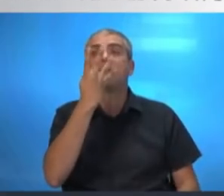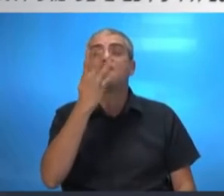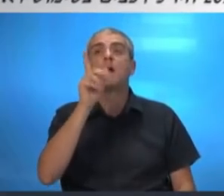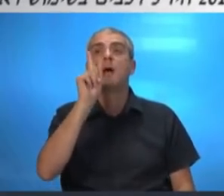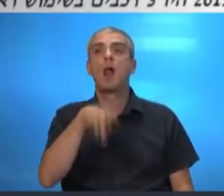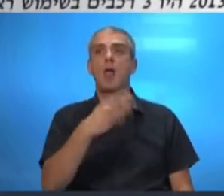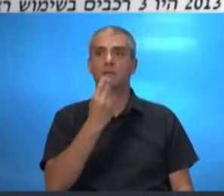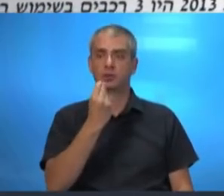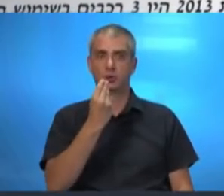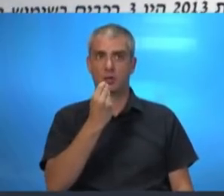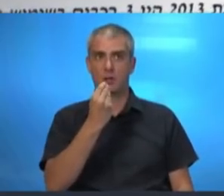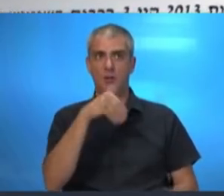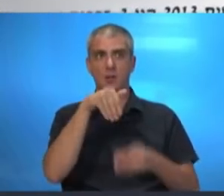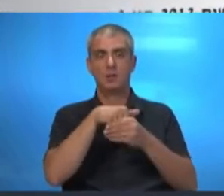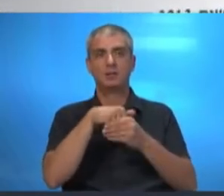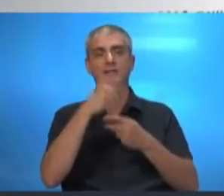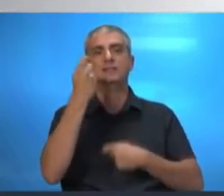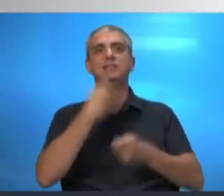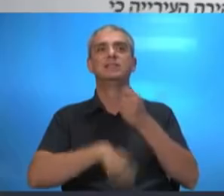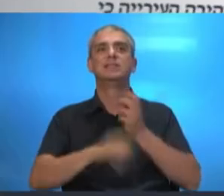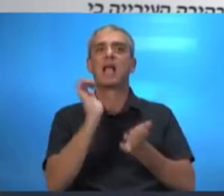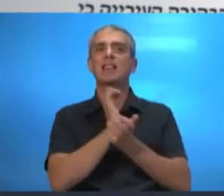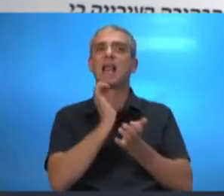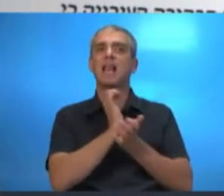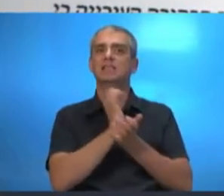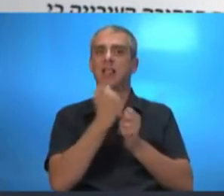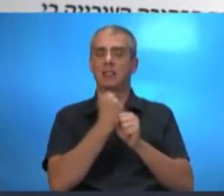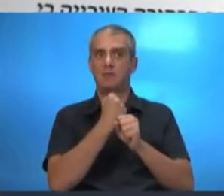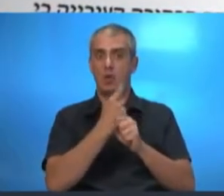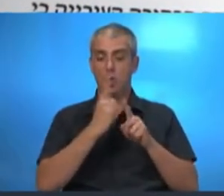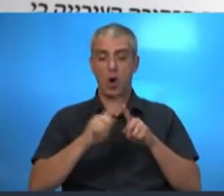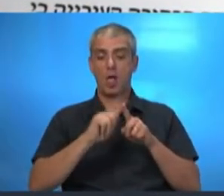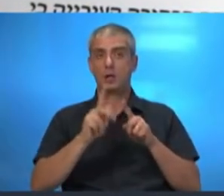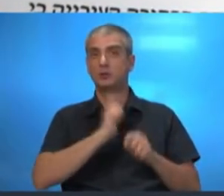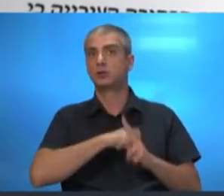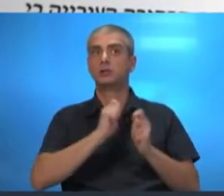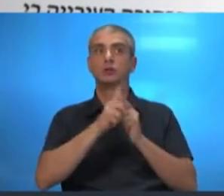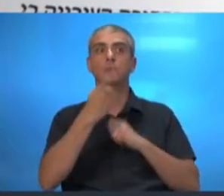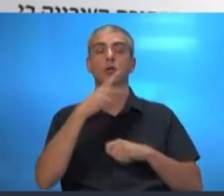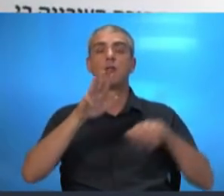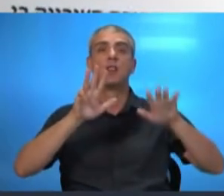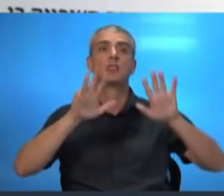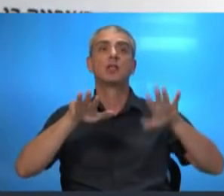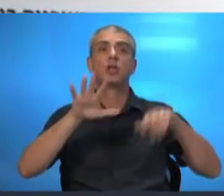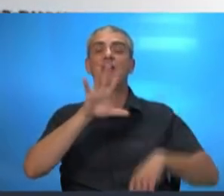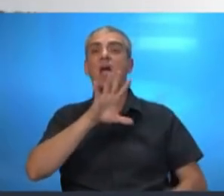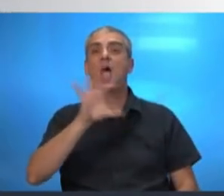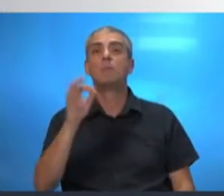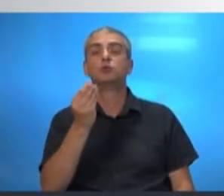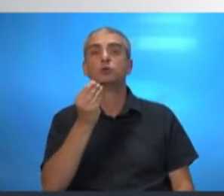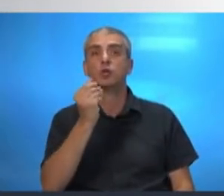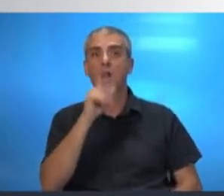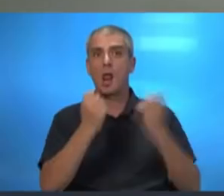שקלים במסגרת עסקת ליסינג תפעולי. בכל חודש שילמה העירייה יותר מ-9,500 שקלים. על